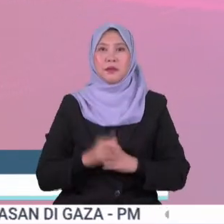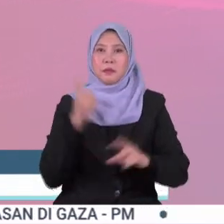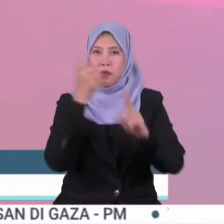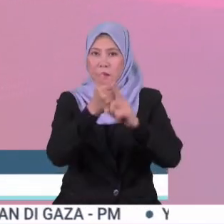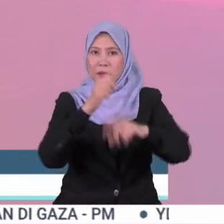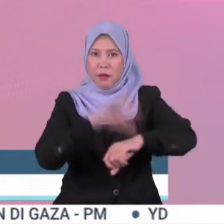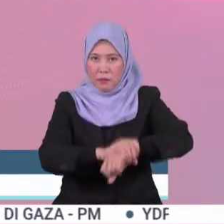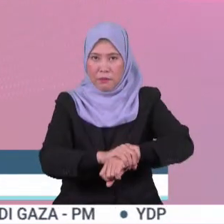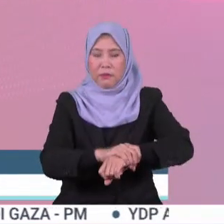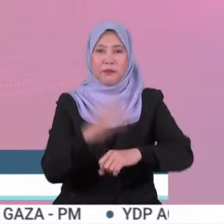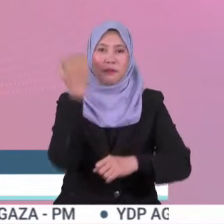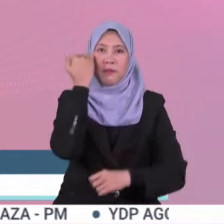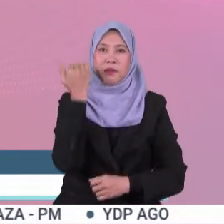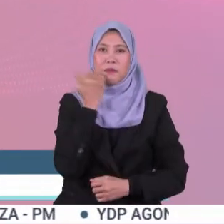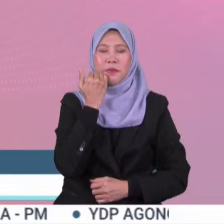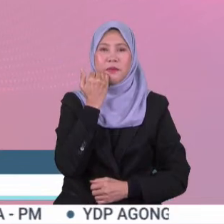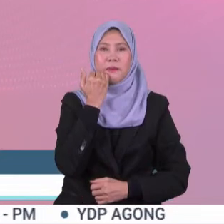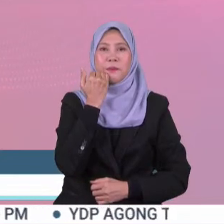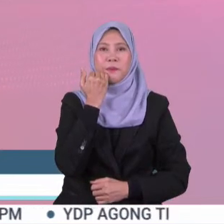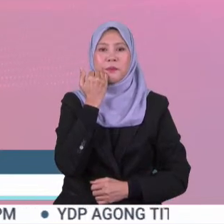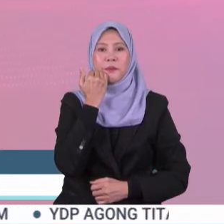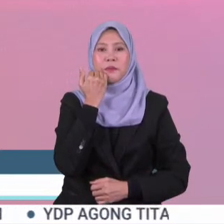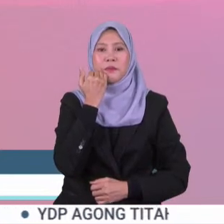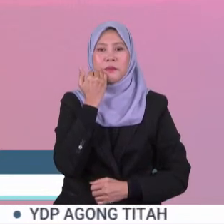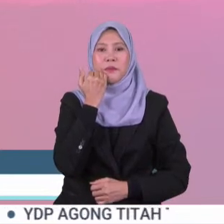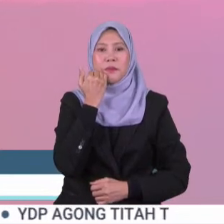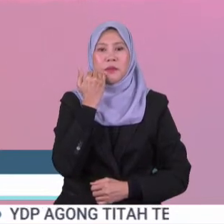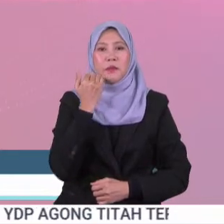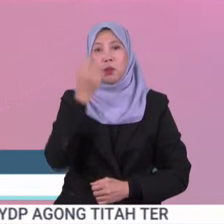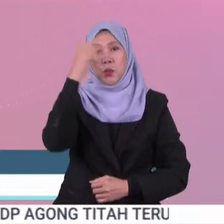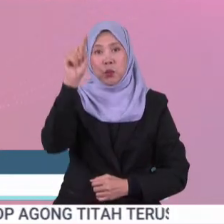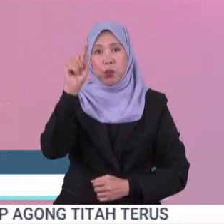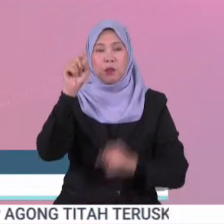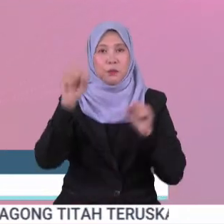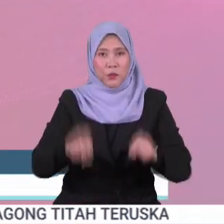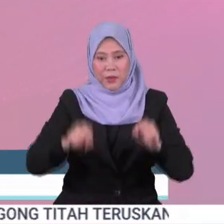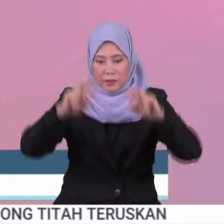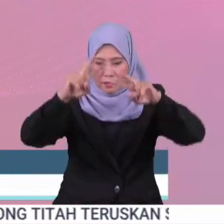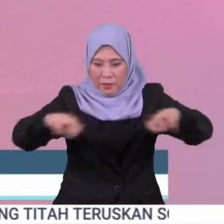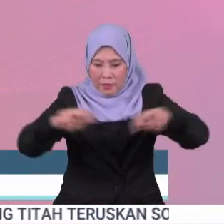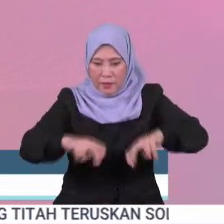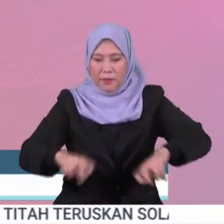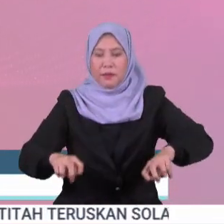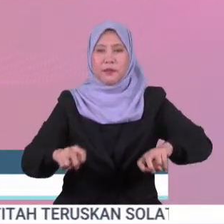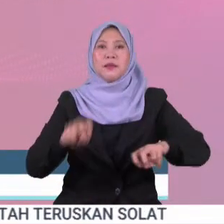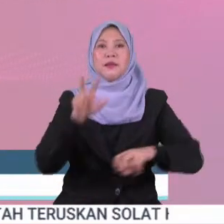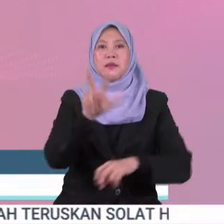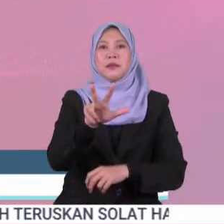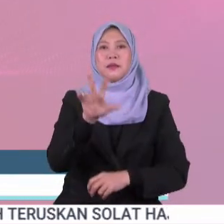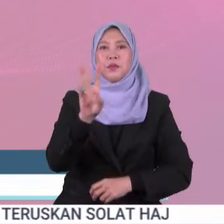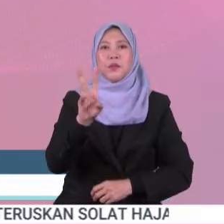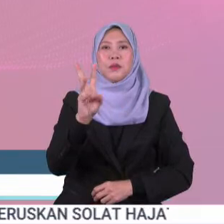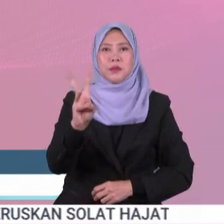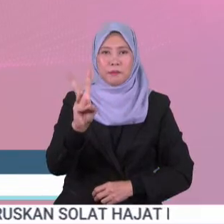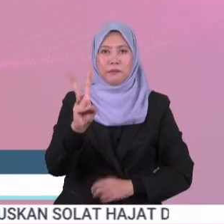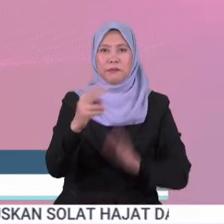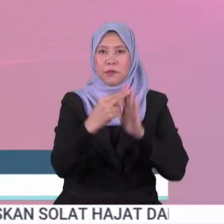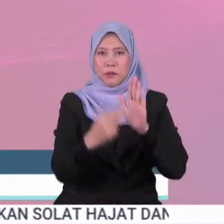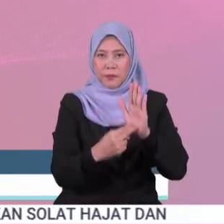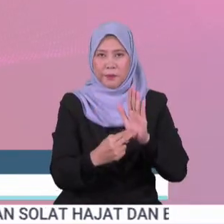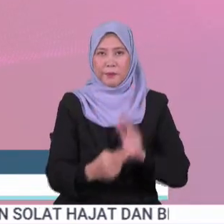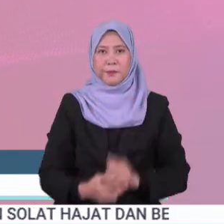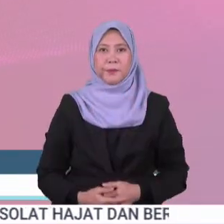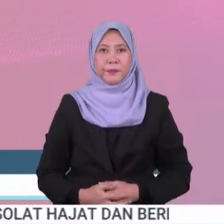reman dibenarkan Majistret Sharifah Hamidah Shasha Amir Sharifuddin bagi memulihkan siasatan mengikut Seksyen 376 Kanun